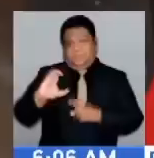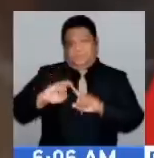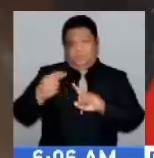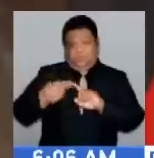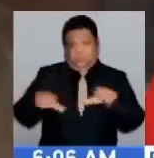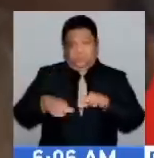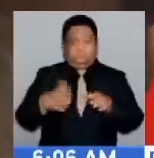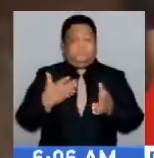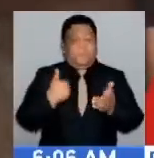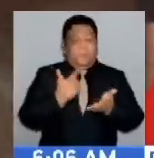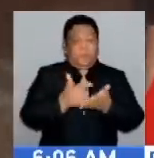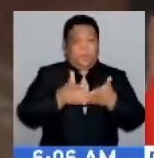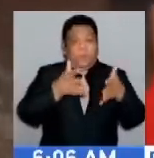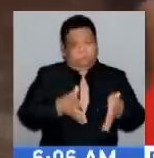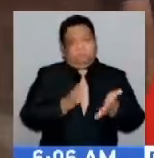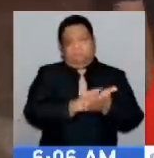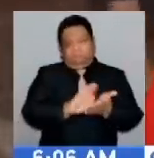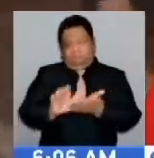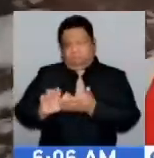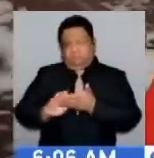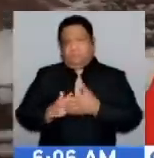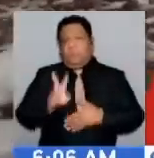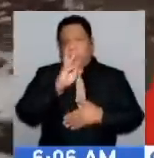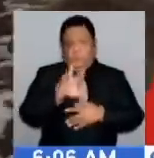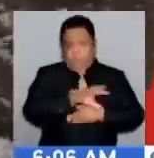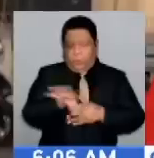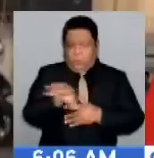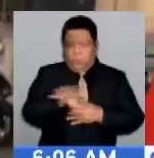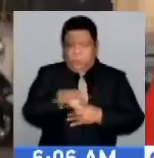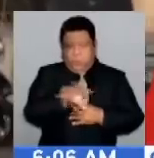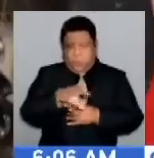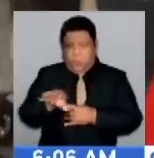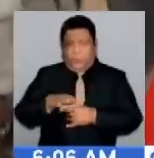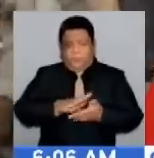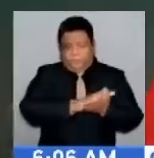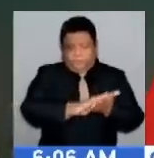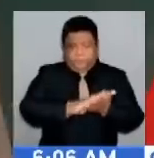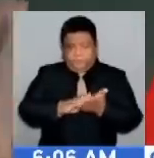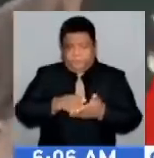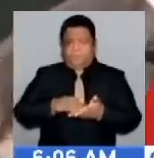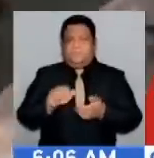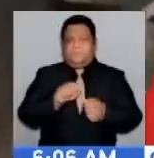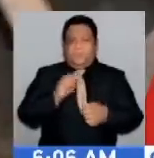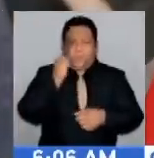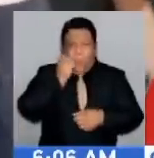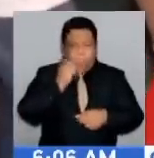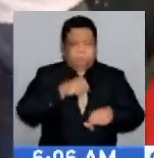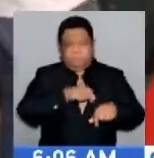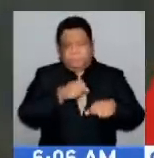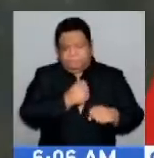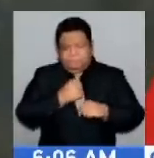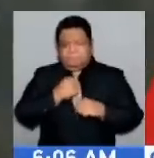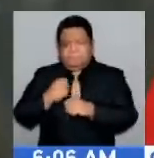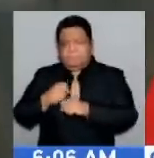deboto. Sinabuyan ng tubig ang bahagi ng bangketa. Sinabon at nilinis din ang Plaza Miranda. May mga volunteers din tumulong sa